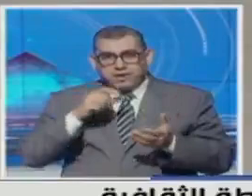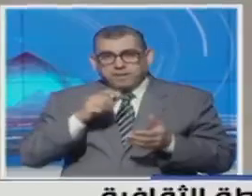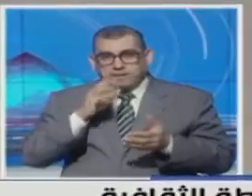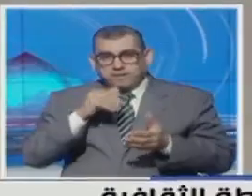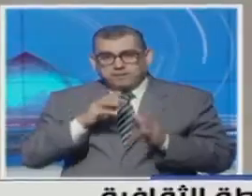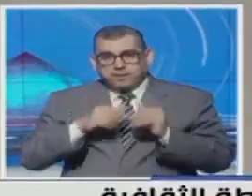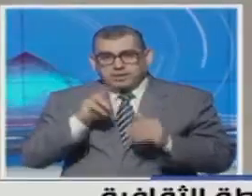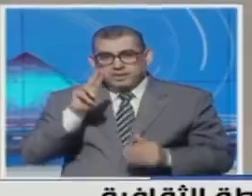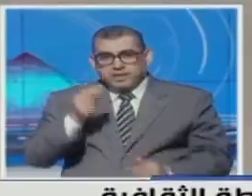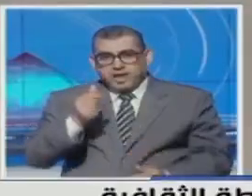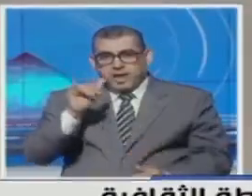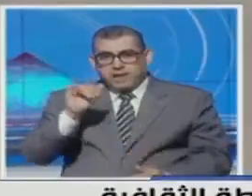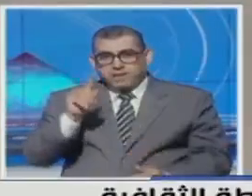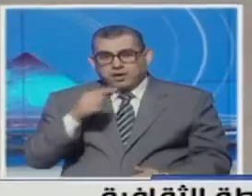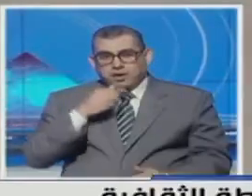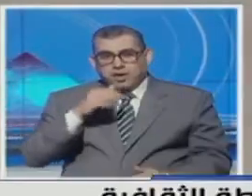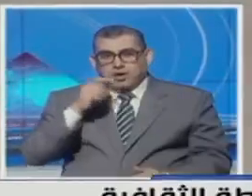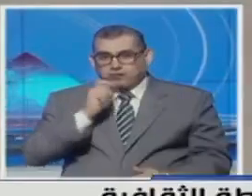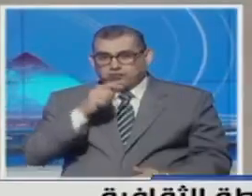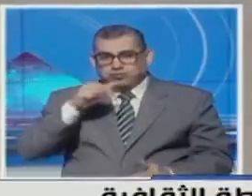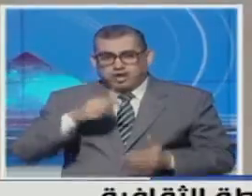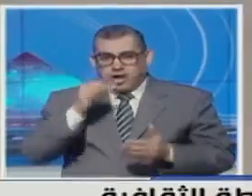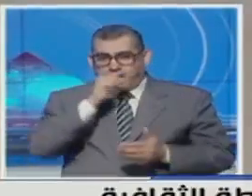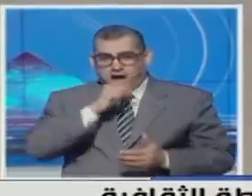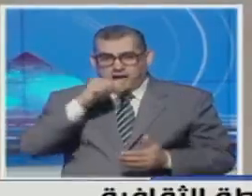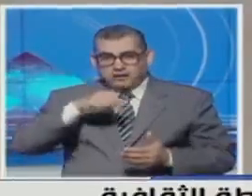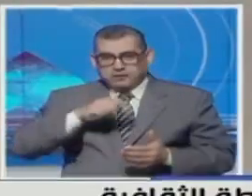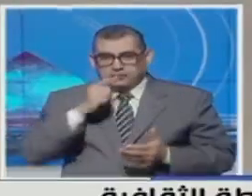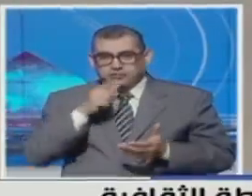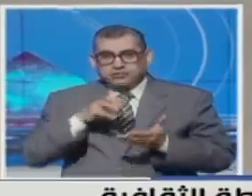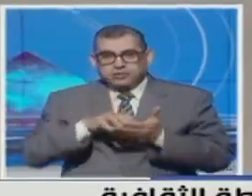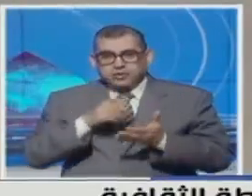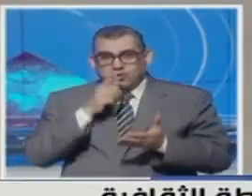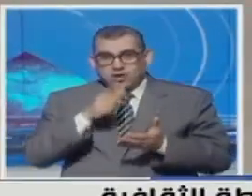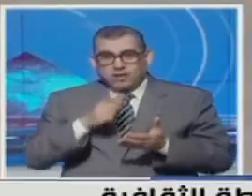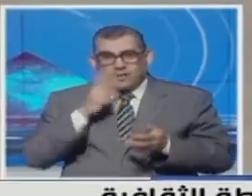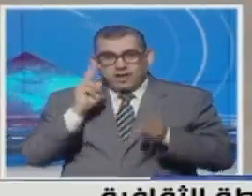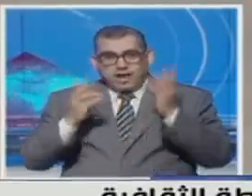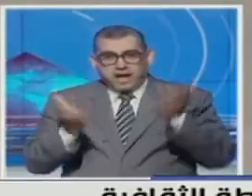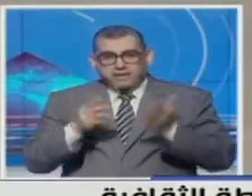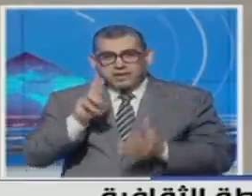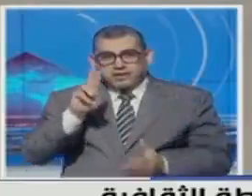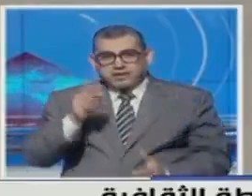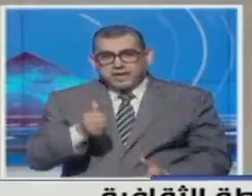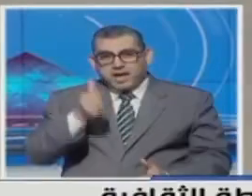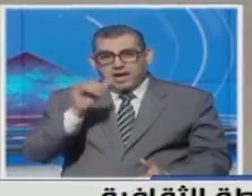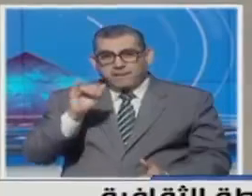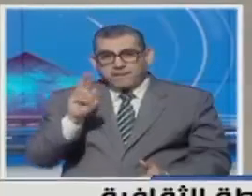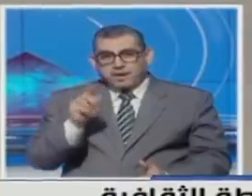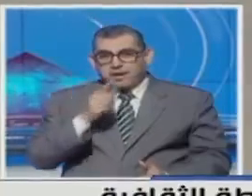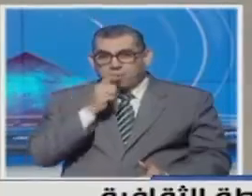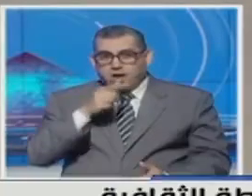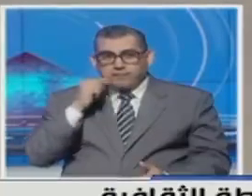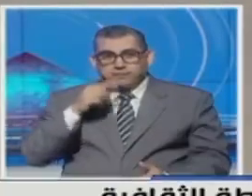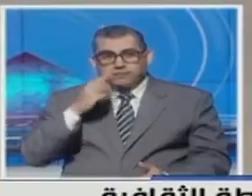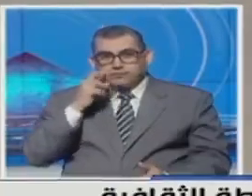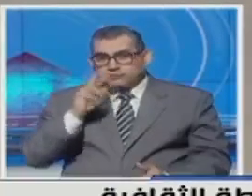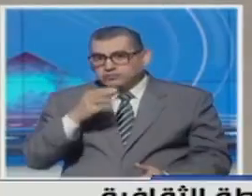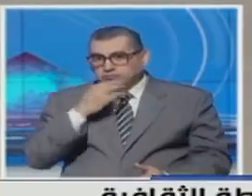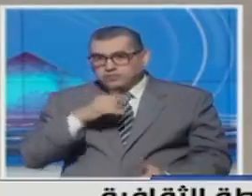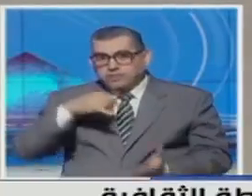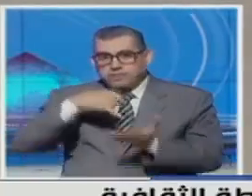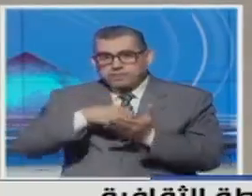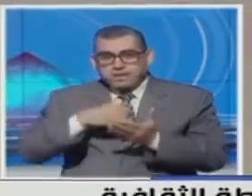المصري تامر حسني في هذه الليلة. وعلى إثر ذكر حفلة تامر حسني، فقد لاحظنا قبل قليل في